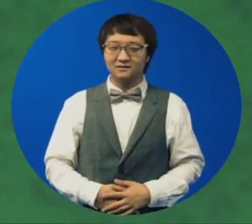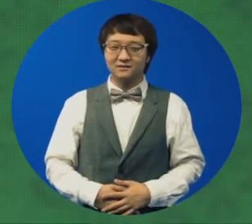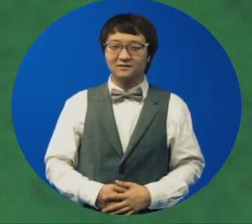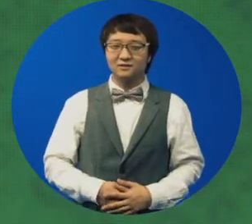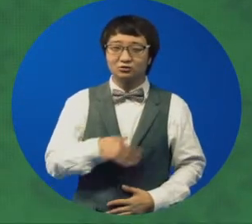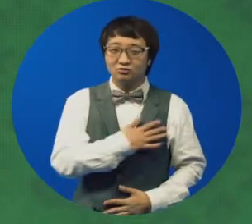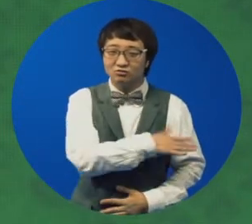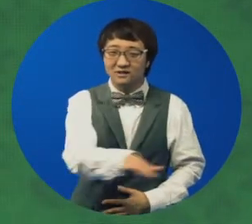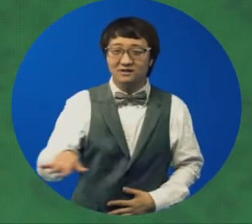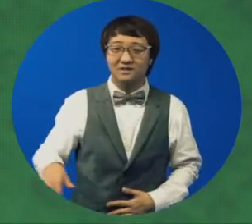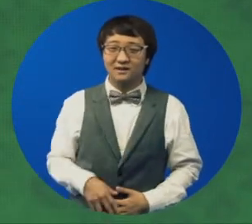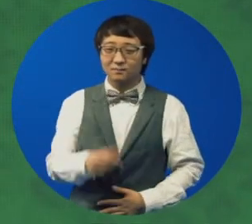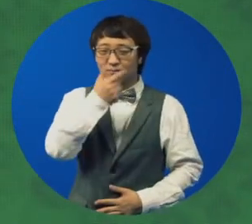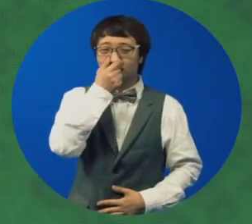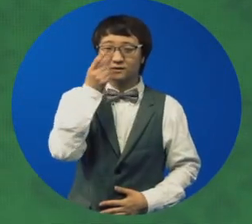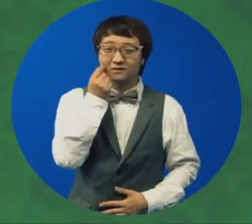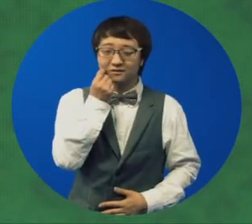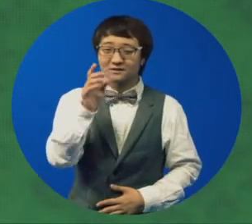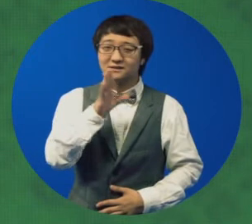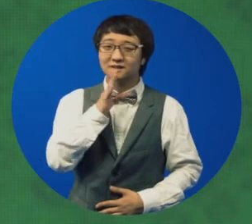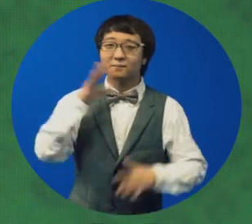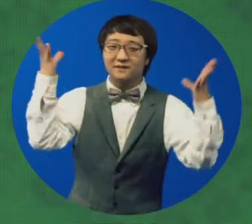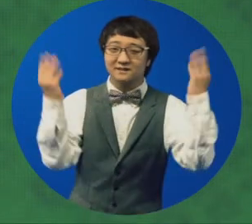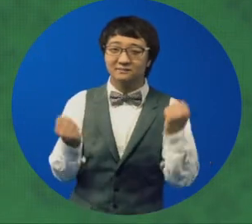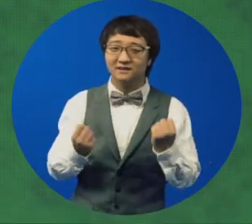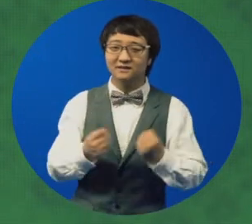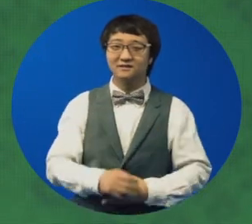우리들에겐 부족한 것이 참 많습니다.